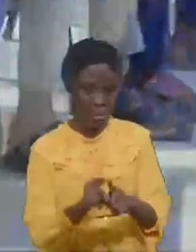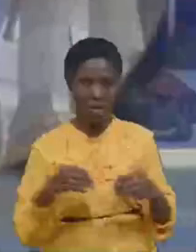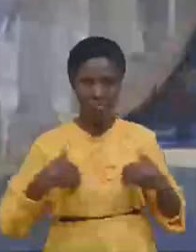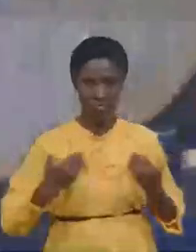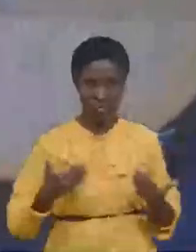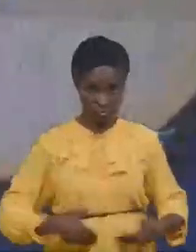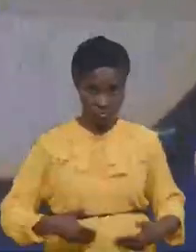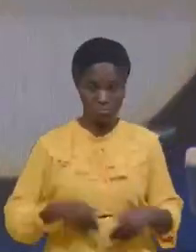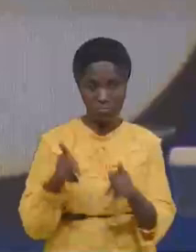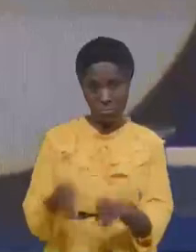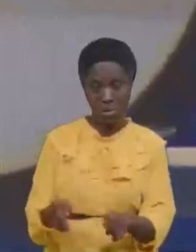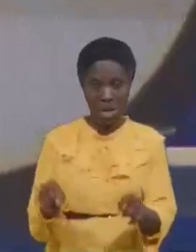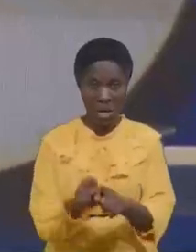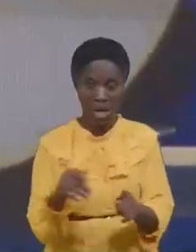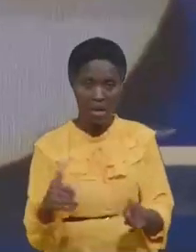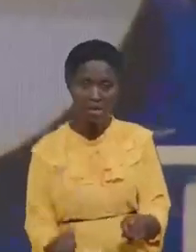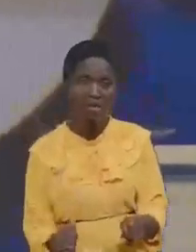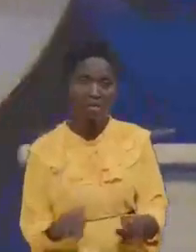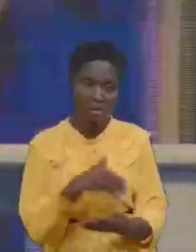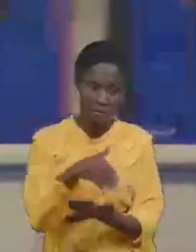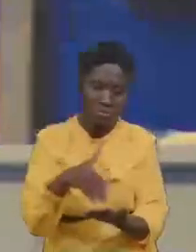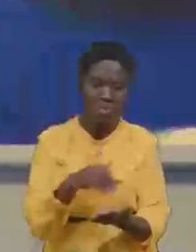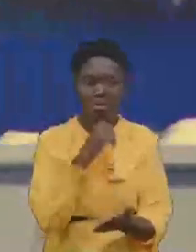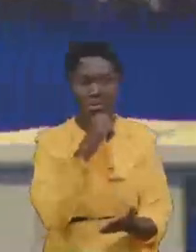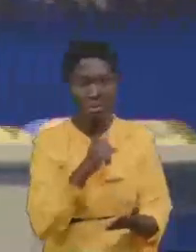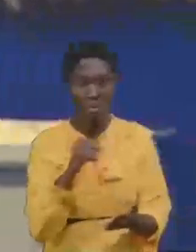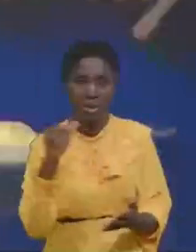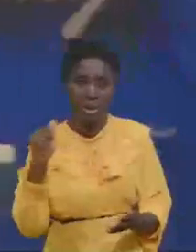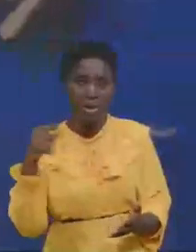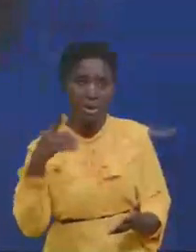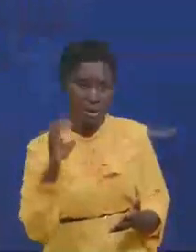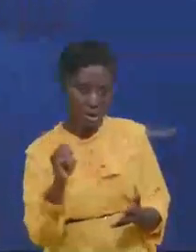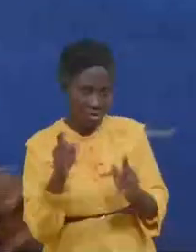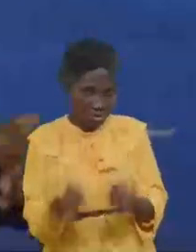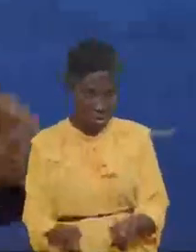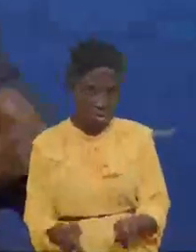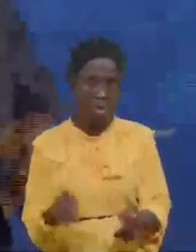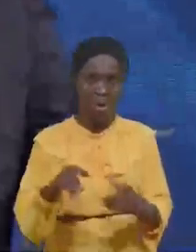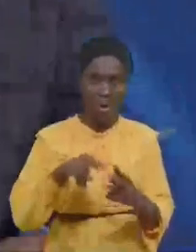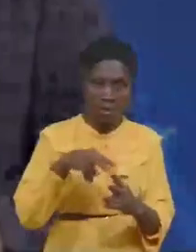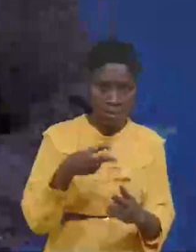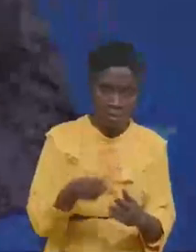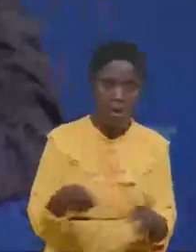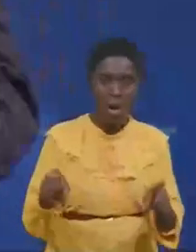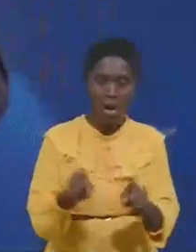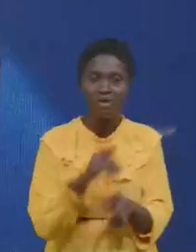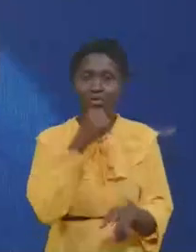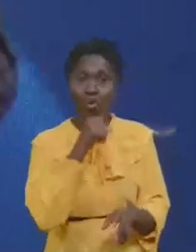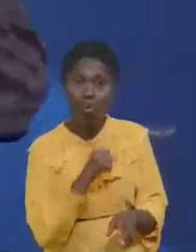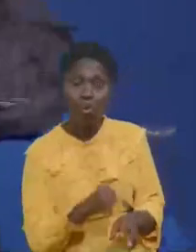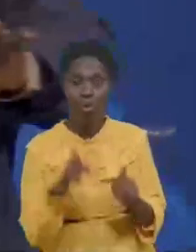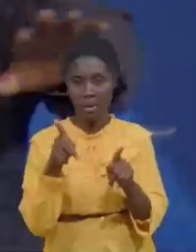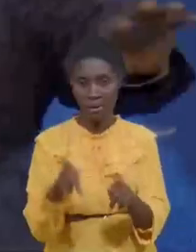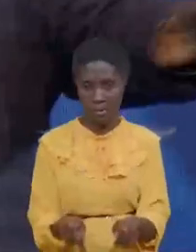venir en tant qu'un adolescent, vous pouvez venir en tant qu'un adulte, un jeune adulte, une personne âgée.